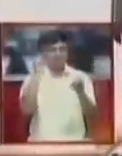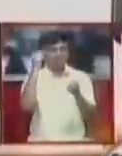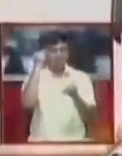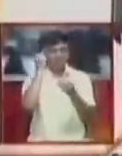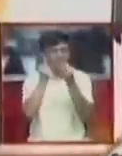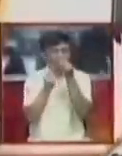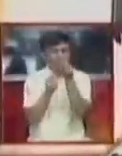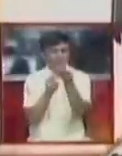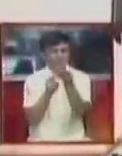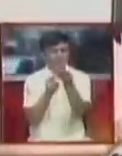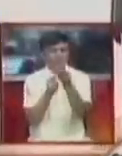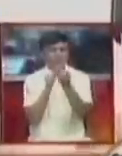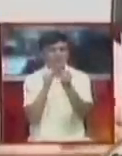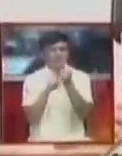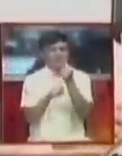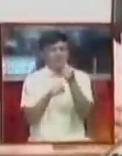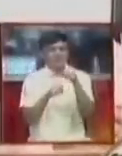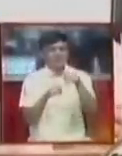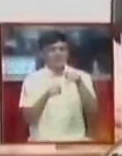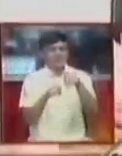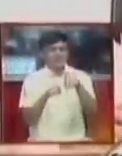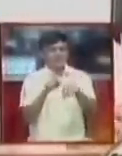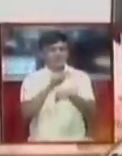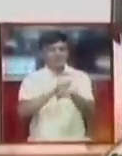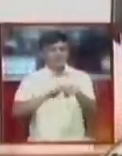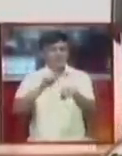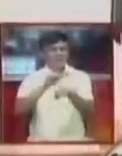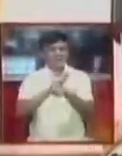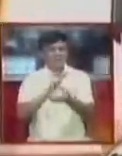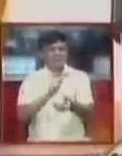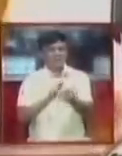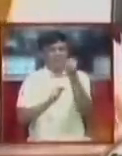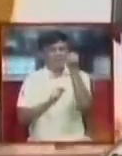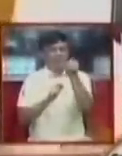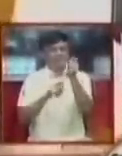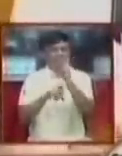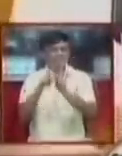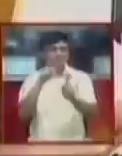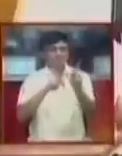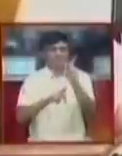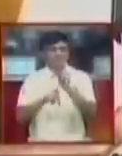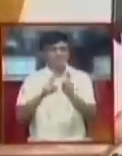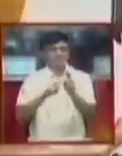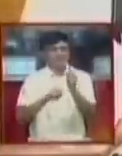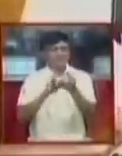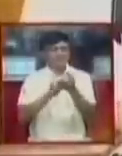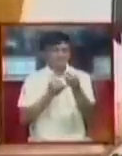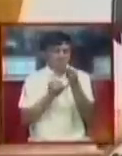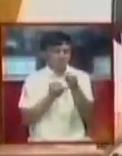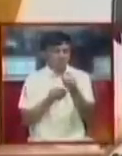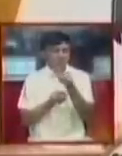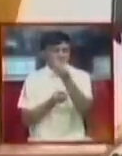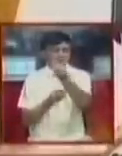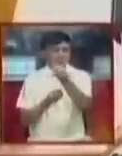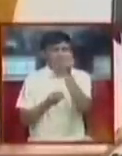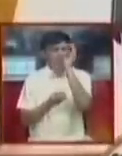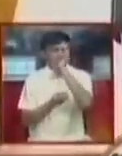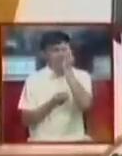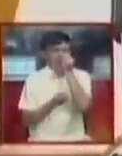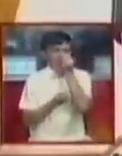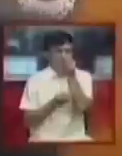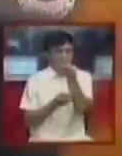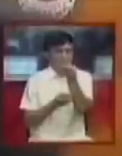bayan. Ang likas na yaman, pag-aari ninyo. Hindi tayo papayag na balato lang ang mapupunta sa Pilipino.